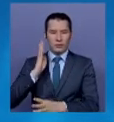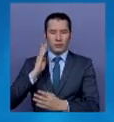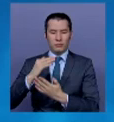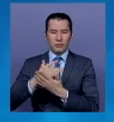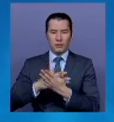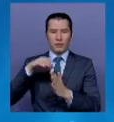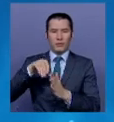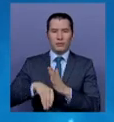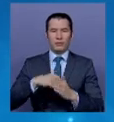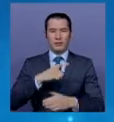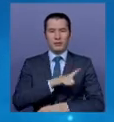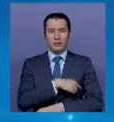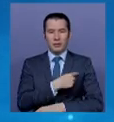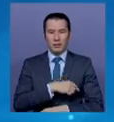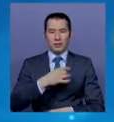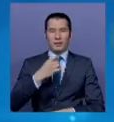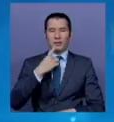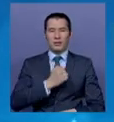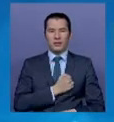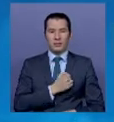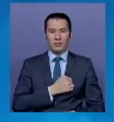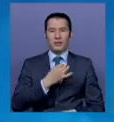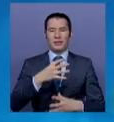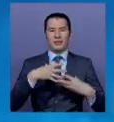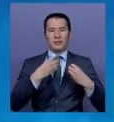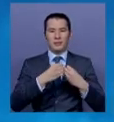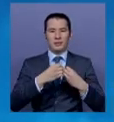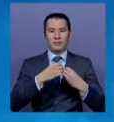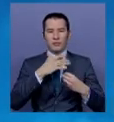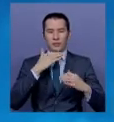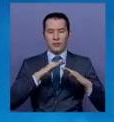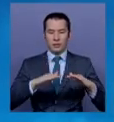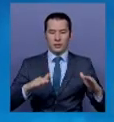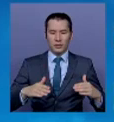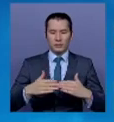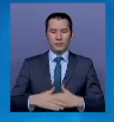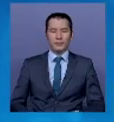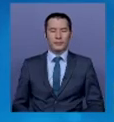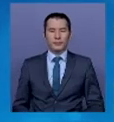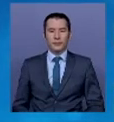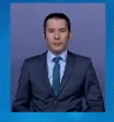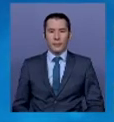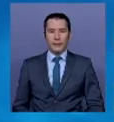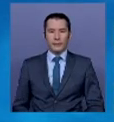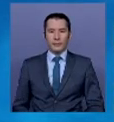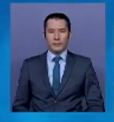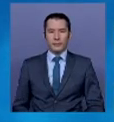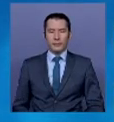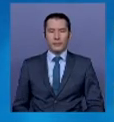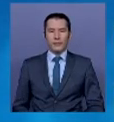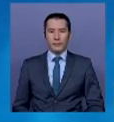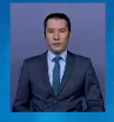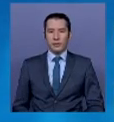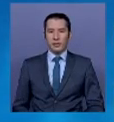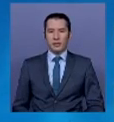әскерилер, сондай-ақ әлеуметтік аз қамтылған топқа жататындар. Мәселен, 61 мың жетім бала, 120 мың толық емес отбасы. Өкінішке қарай бұл санаттағылар саны артып